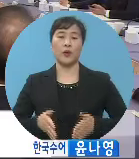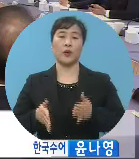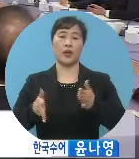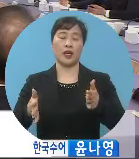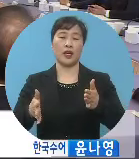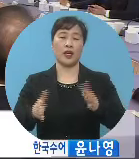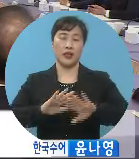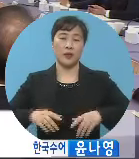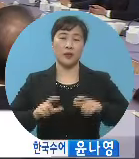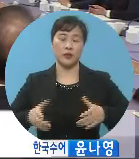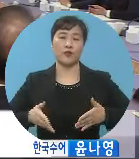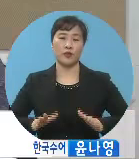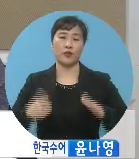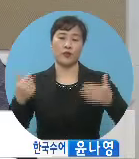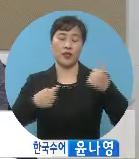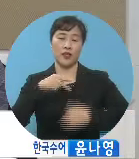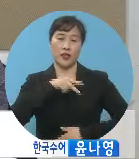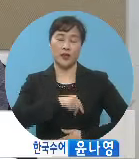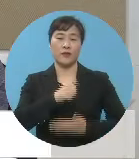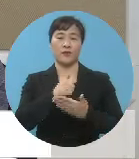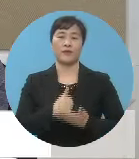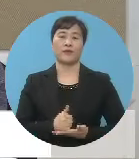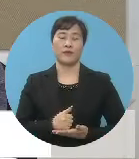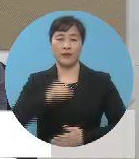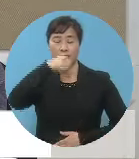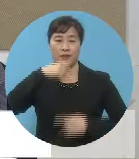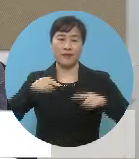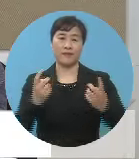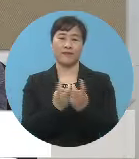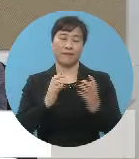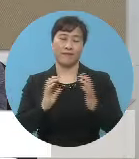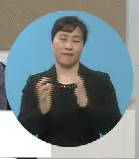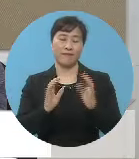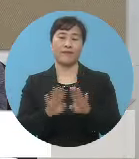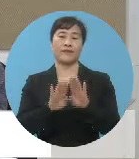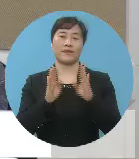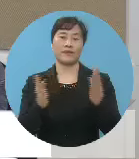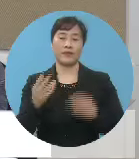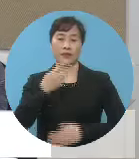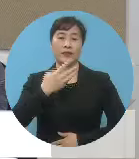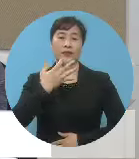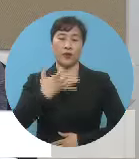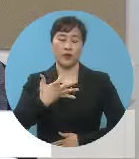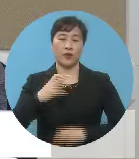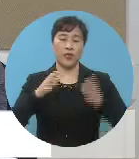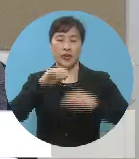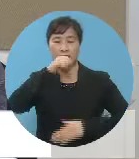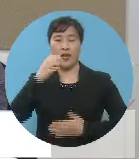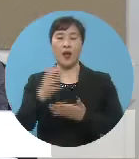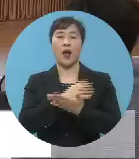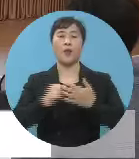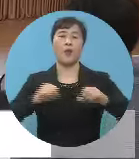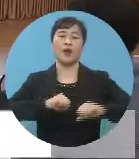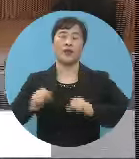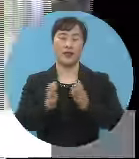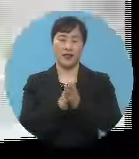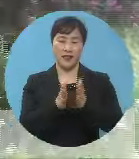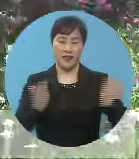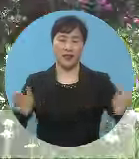전라남도가 전남 지역 출신 국회의원 초청 예산정책 간담회를 열고 2019년 국고예산 확보 활동에